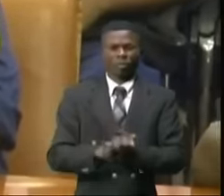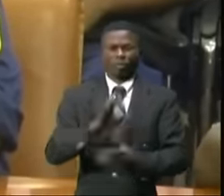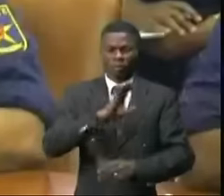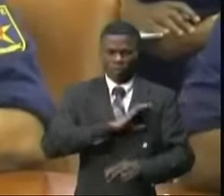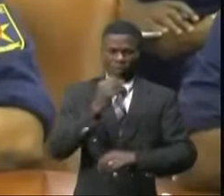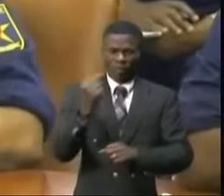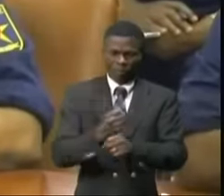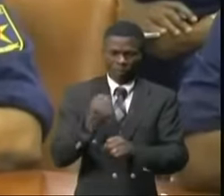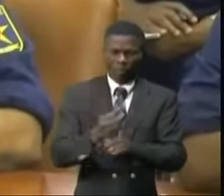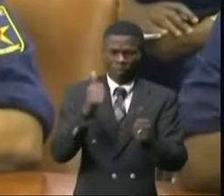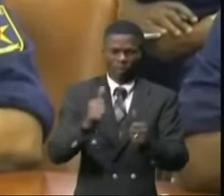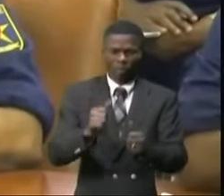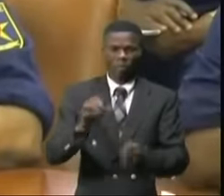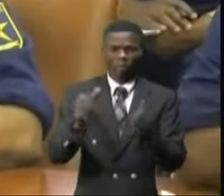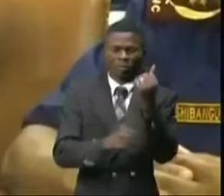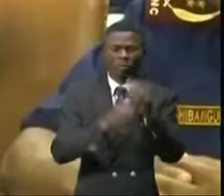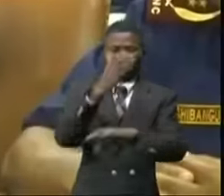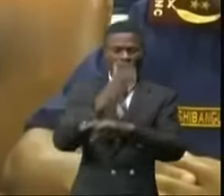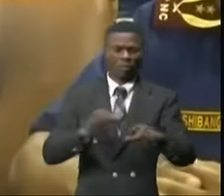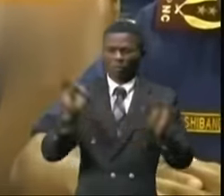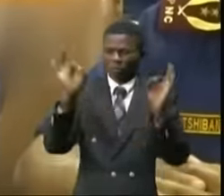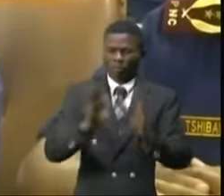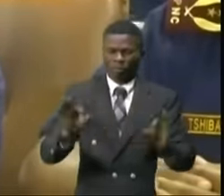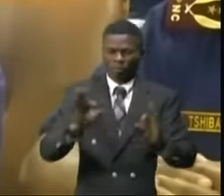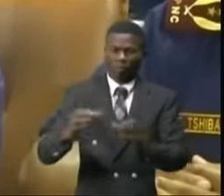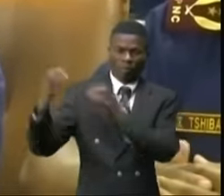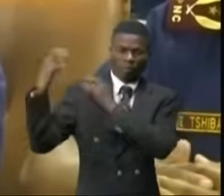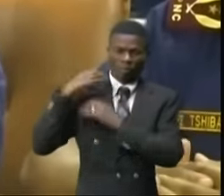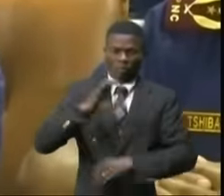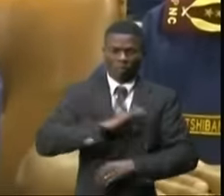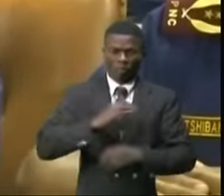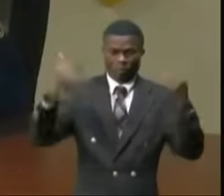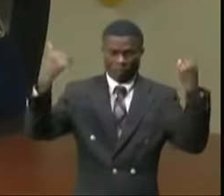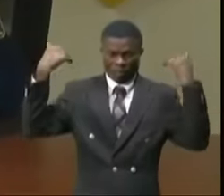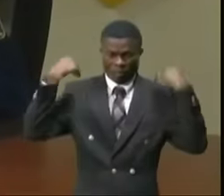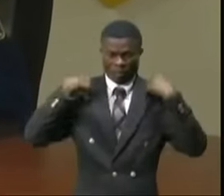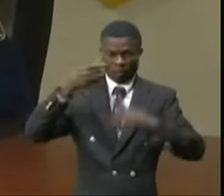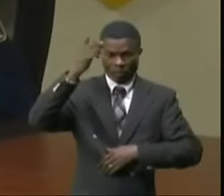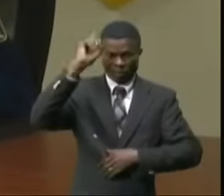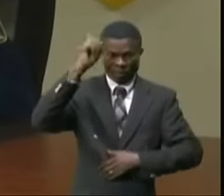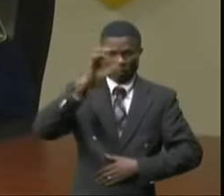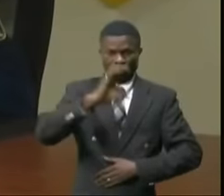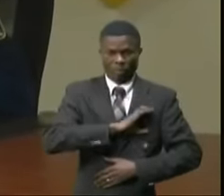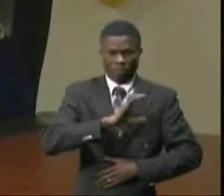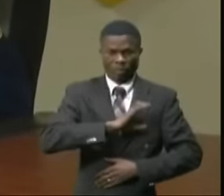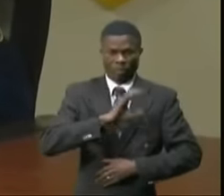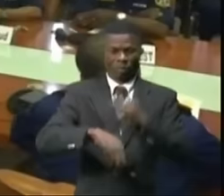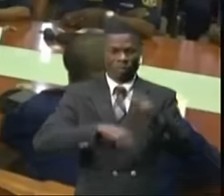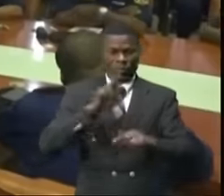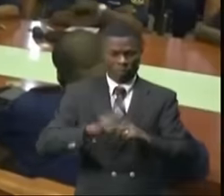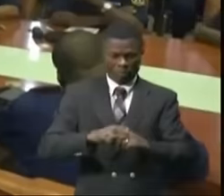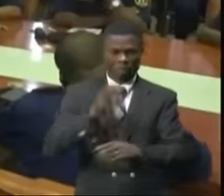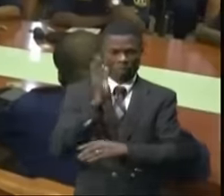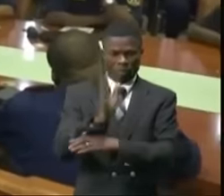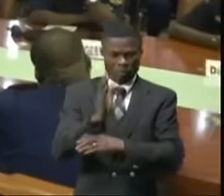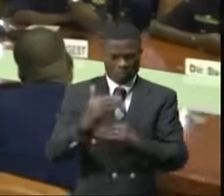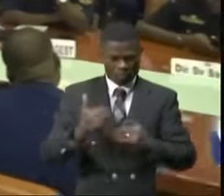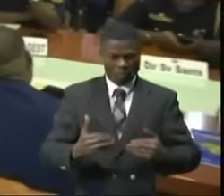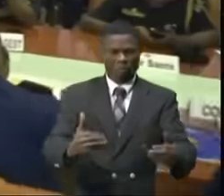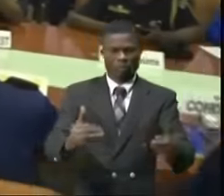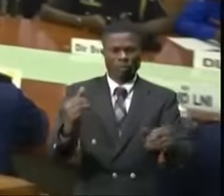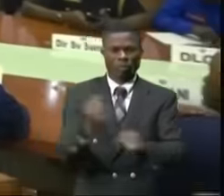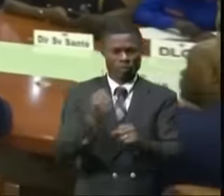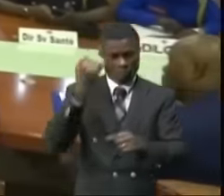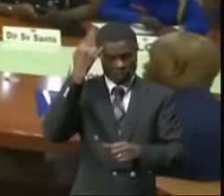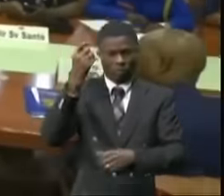avec zéro mort, zéro blessé à charge de la police, le numéro 1 de la police nationale congolaise nous a instruit à continuer avec